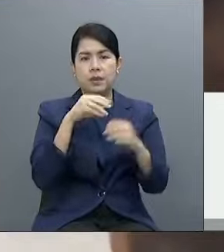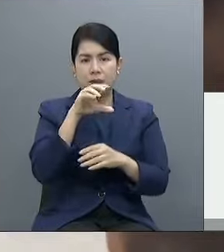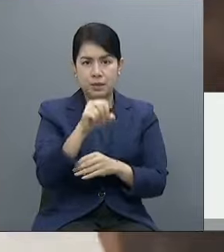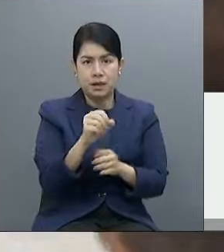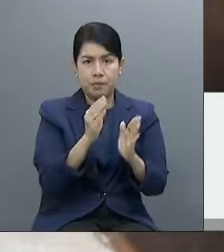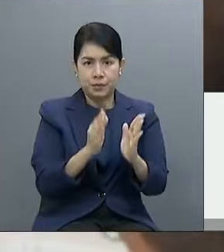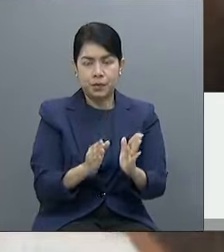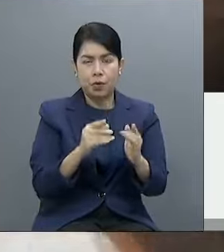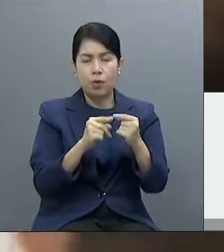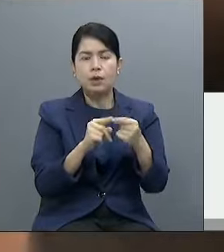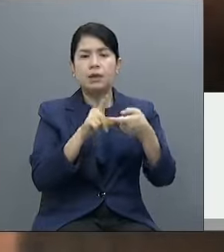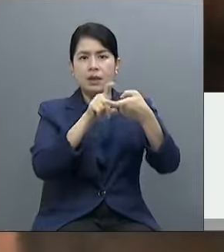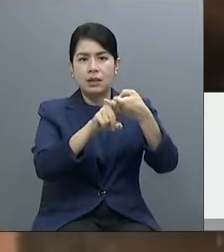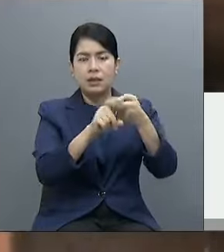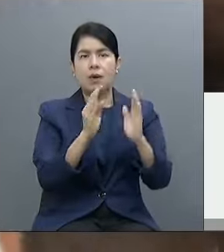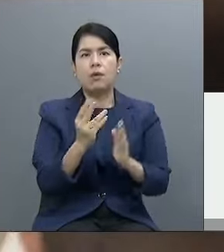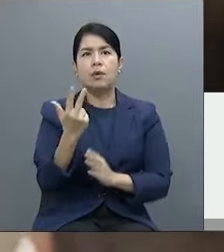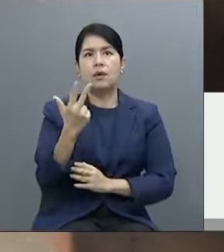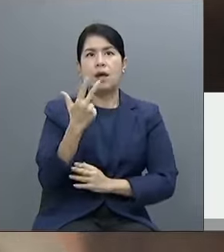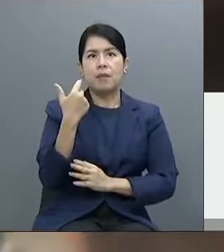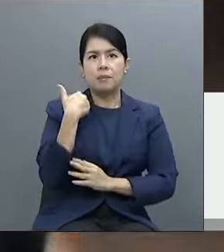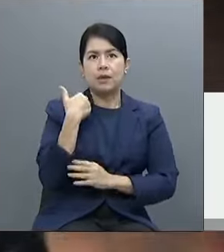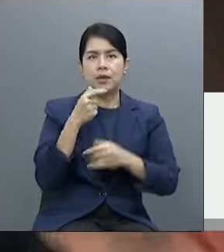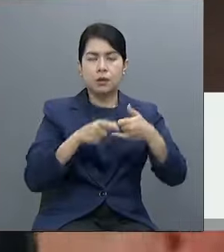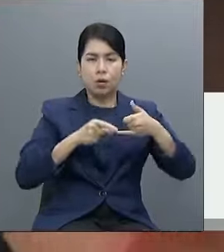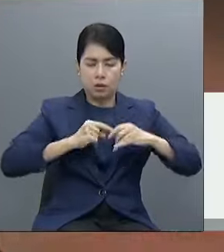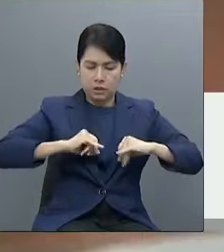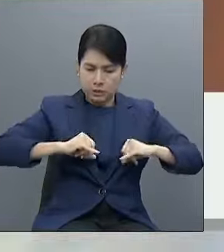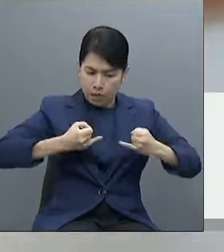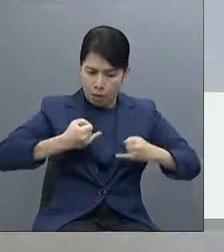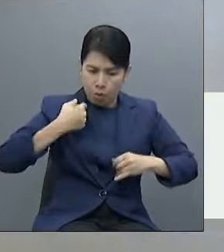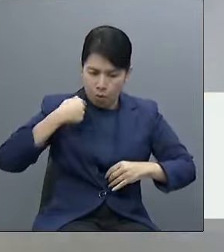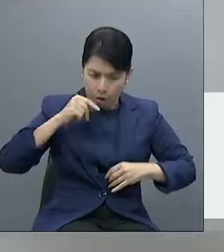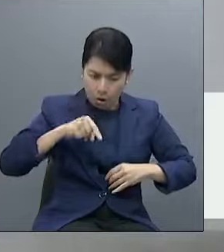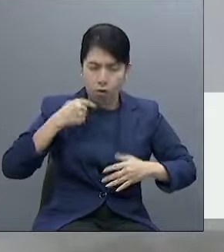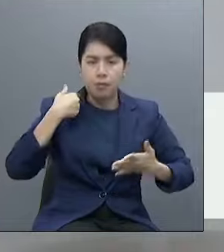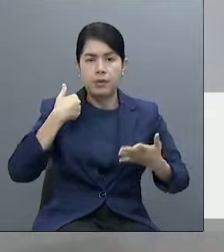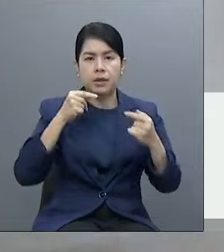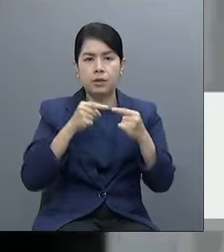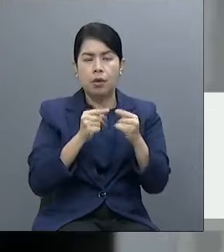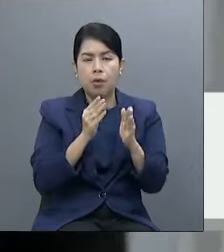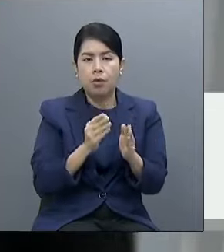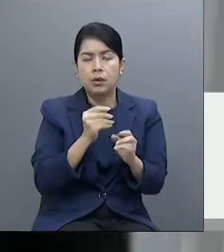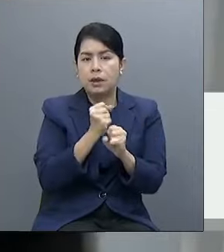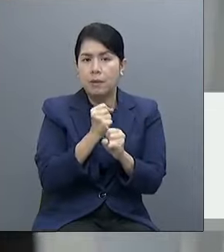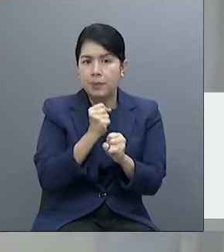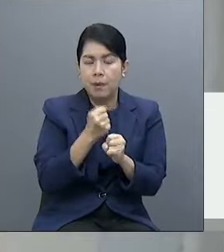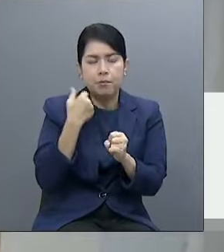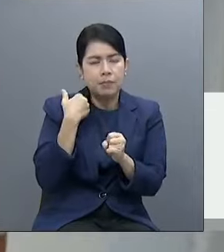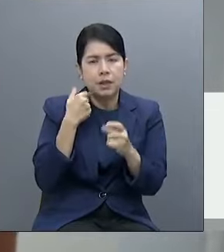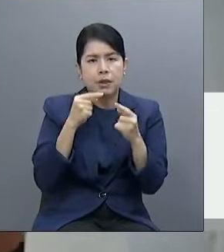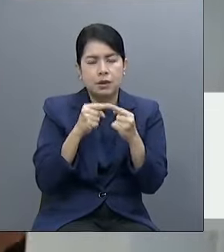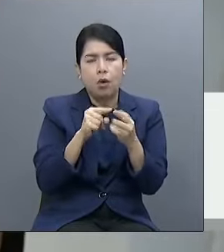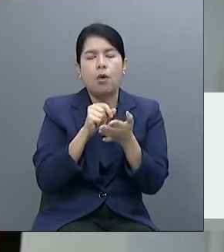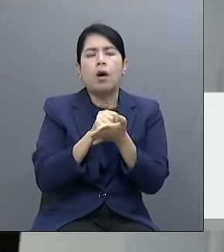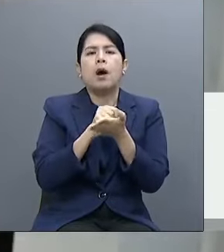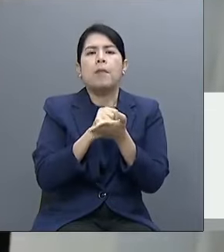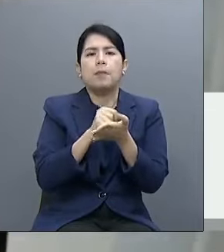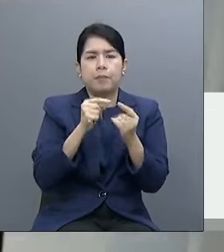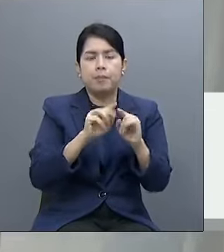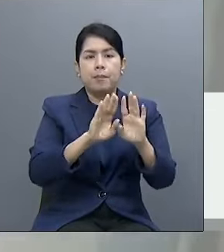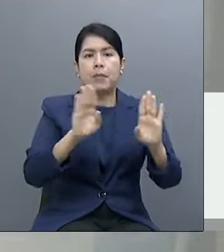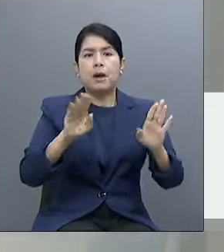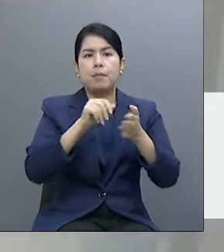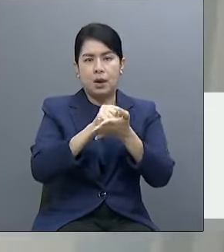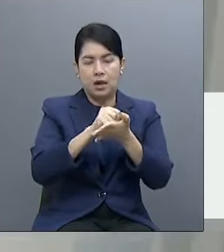ค่ะเป็นทั้งเจ้าของเป็นทั้งผู้จัดการเป็นลูกจ้างด้วยเปิดสถานพยาบาลและประกอบการเสริมความงามผิด